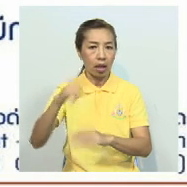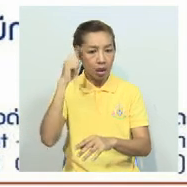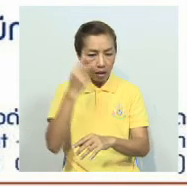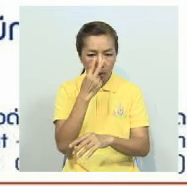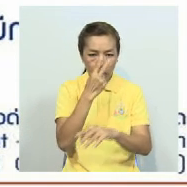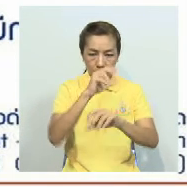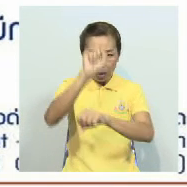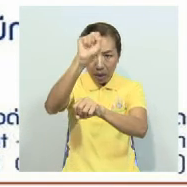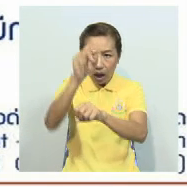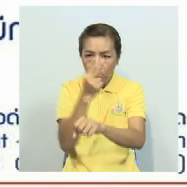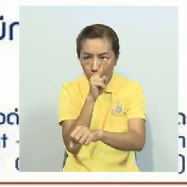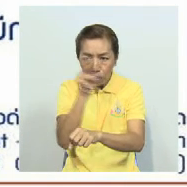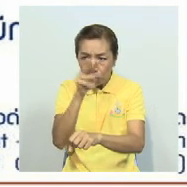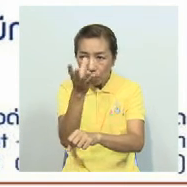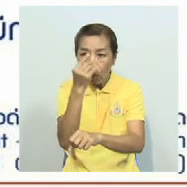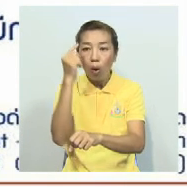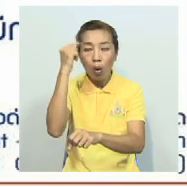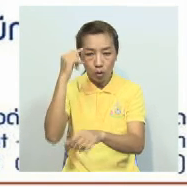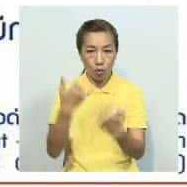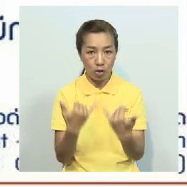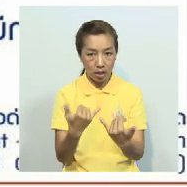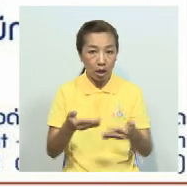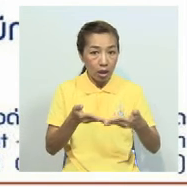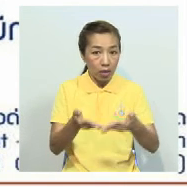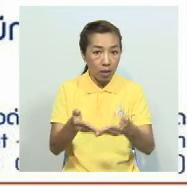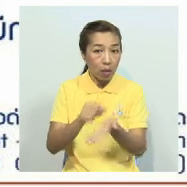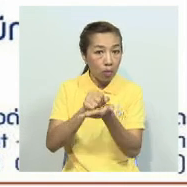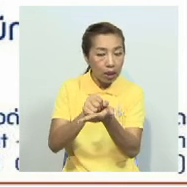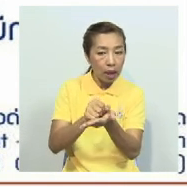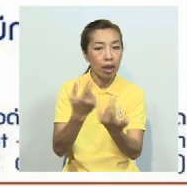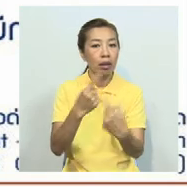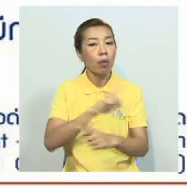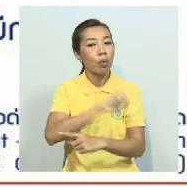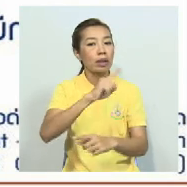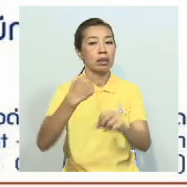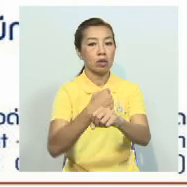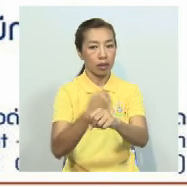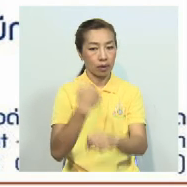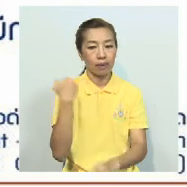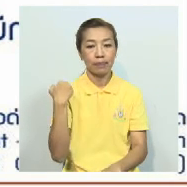แผนการเดินทางเรือในวันนี้และวันที่มีการปิดซ้อมงานพระราชพิธีด้วยค่ะ